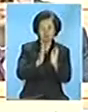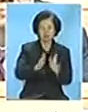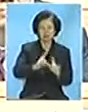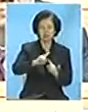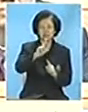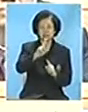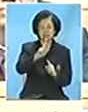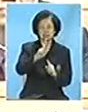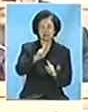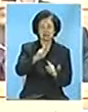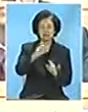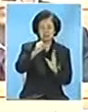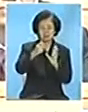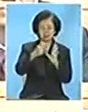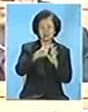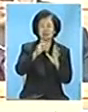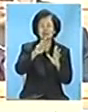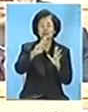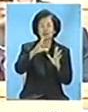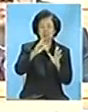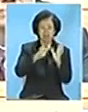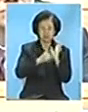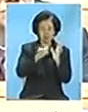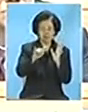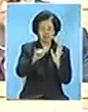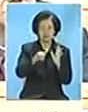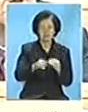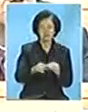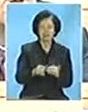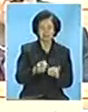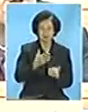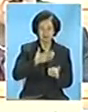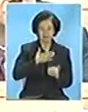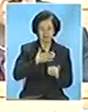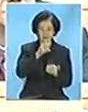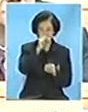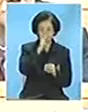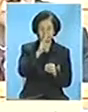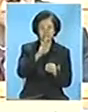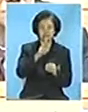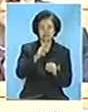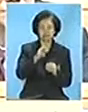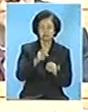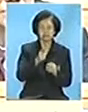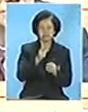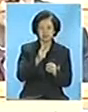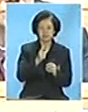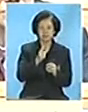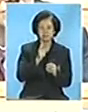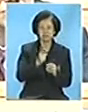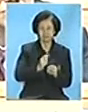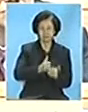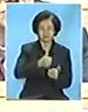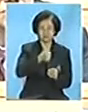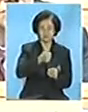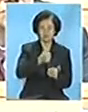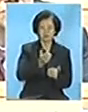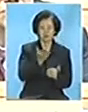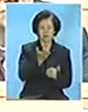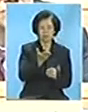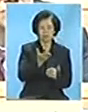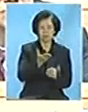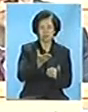ที่1คือท่านสุรชัยเลี้ยงบุญเลิศชัยขออนุญาตที่เอ่ยนามซึ่งผมเคารพนับถือท่านเป็นอย่างดีแล้วก็ผมขอประนามตัว